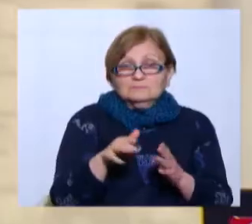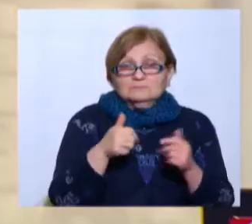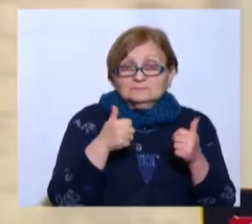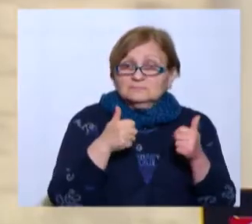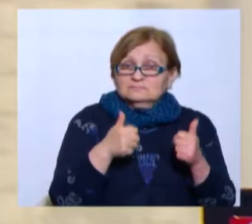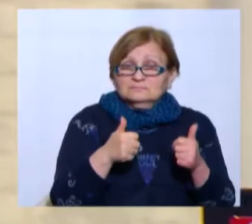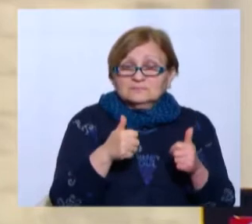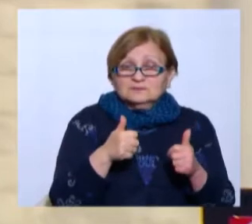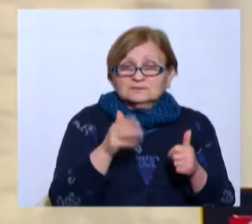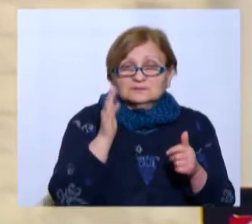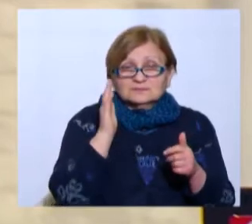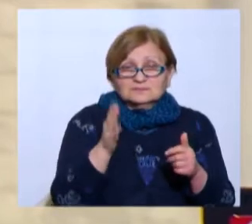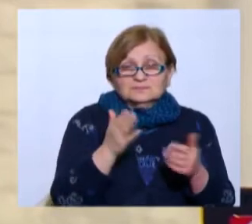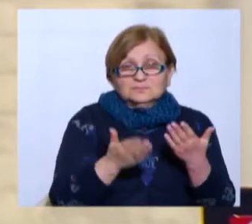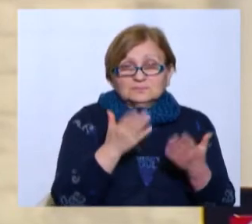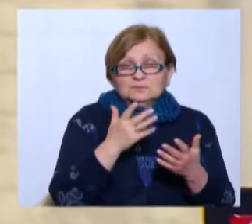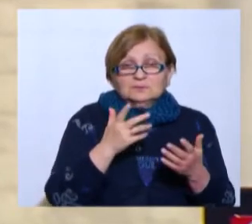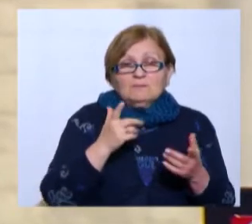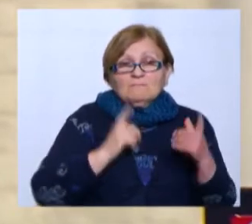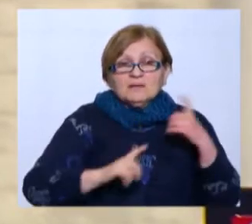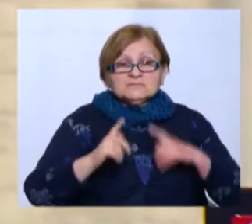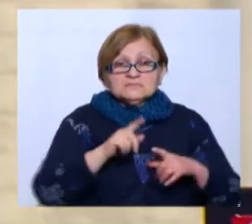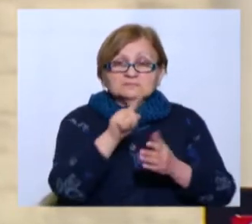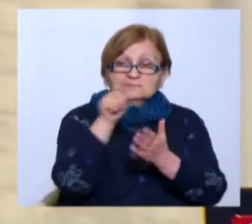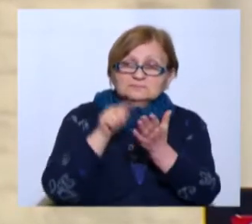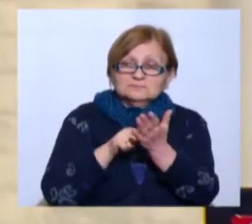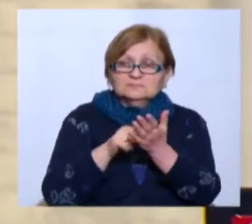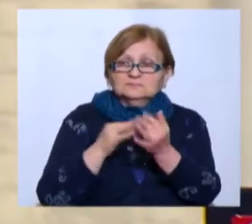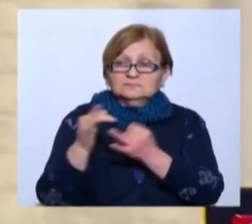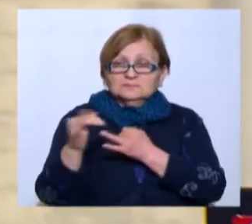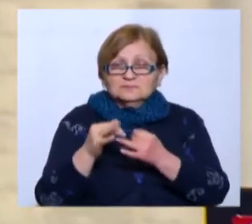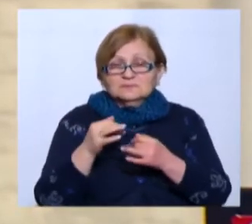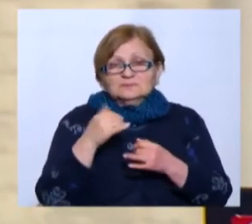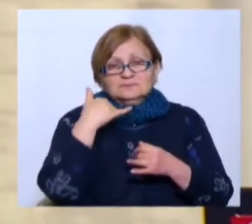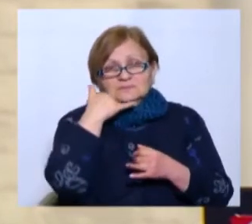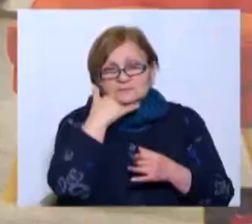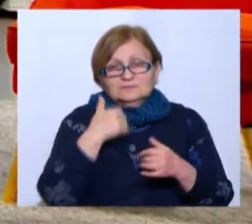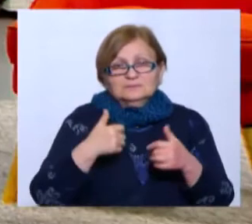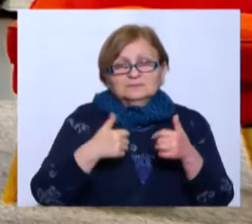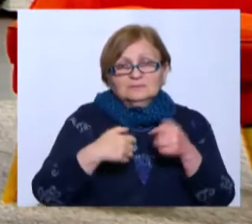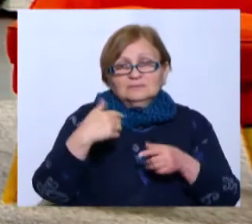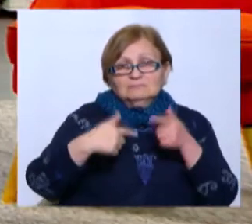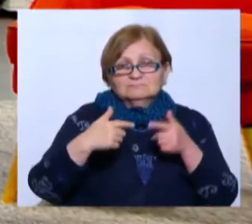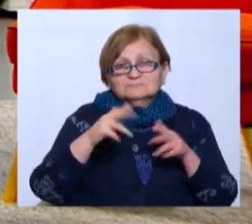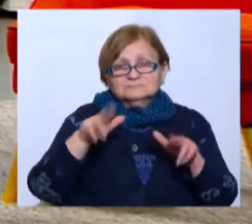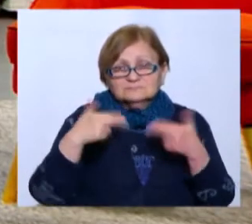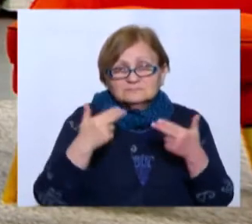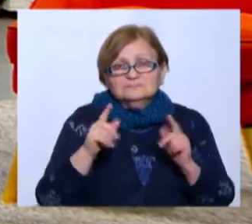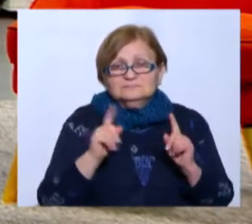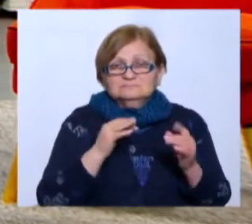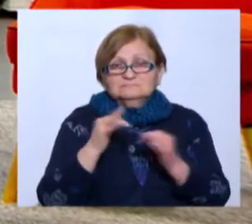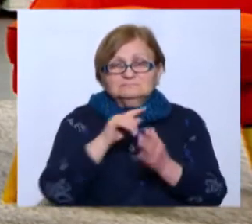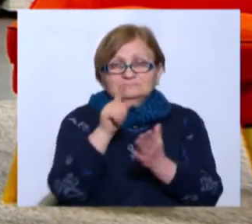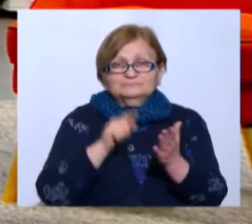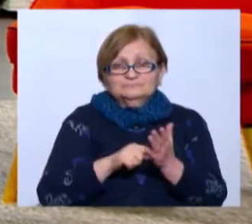თუკი თქვენს მასწავლებლებს ონლაინ ან რომელიმე სხვა დისტანციური სწავლების რეჟიმში გაუზიარებთ და